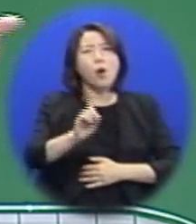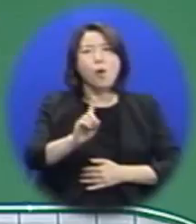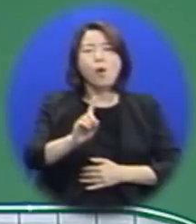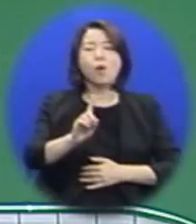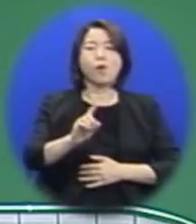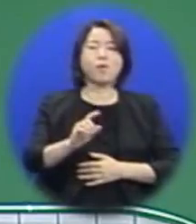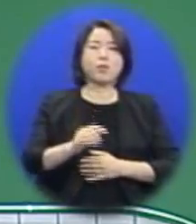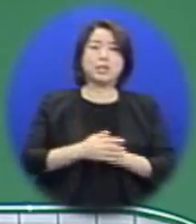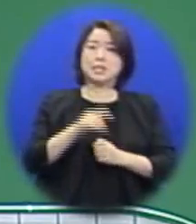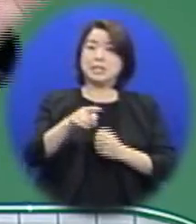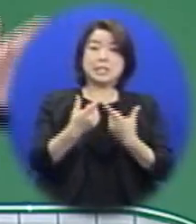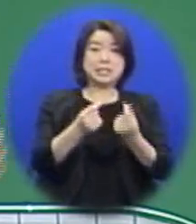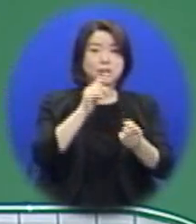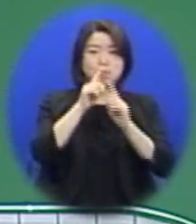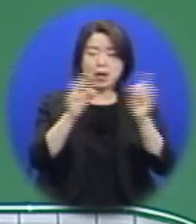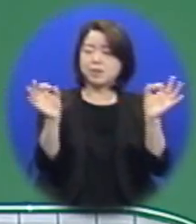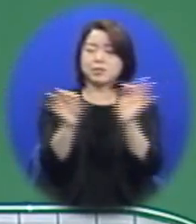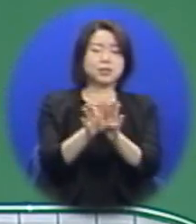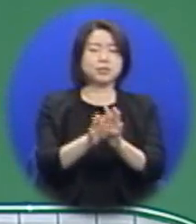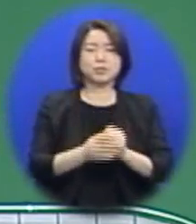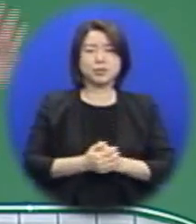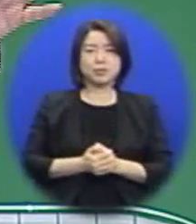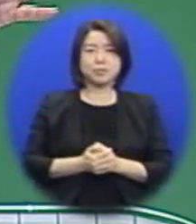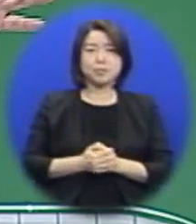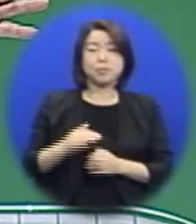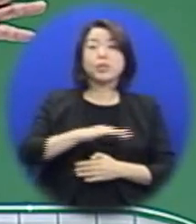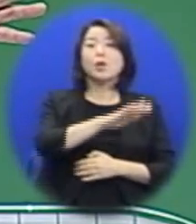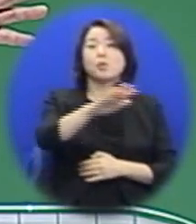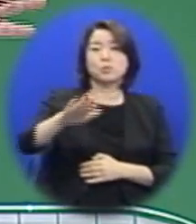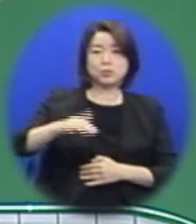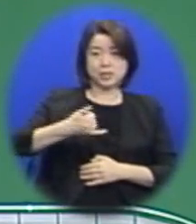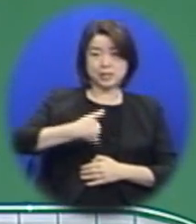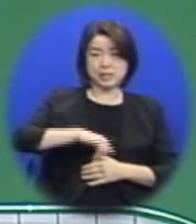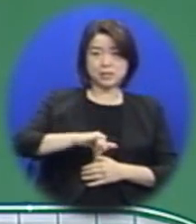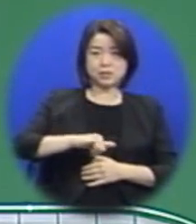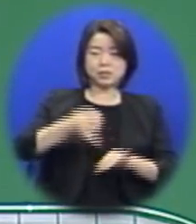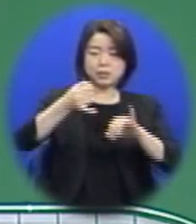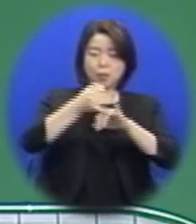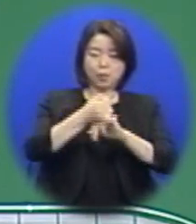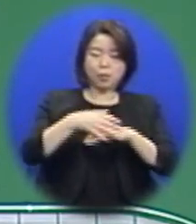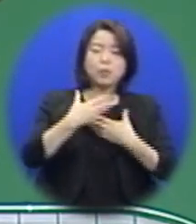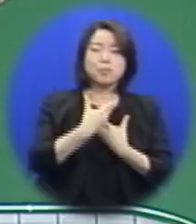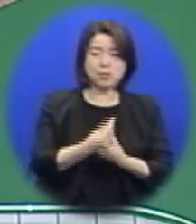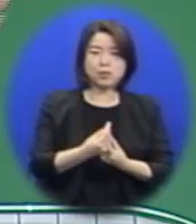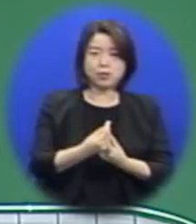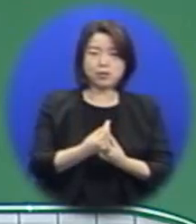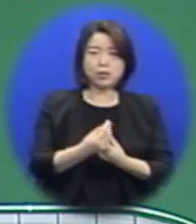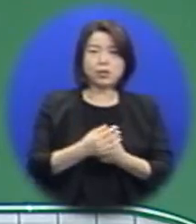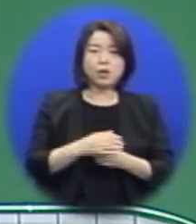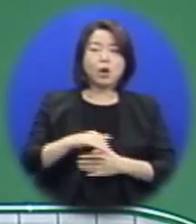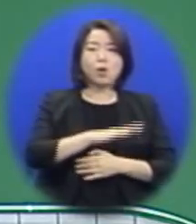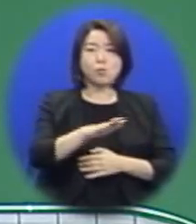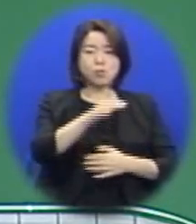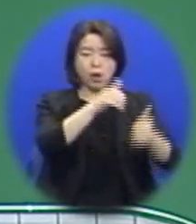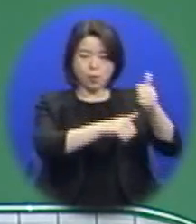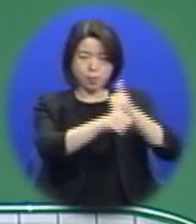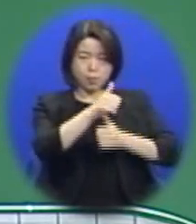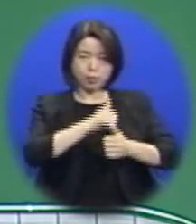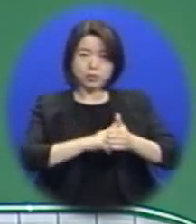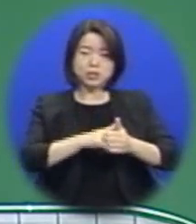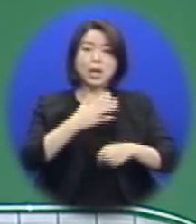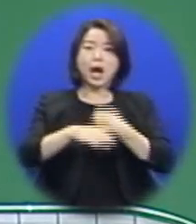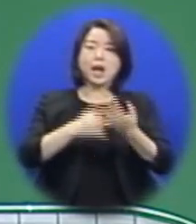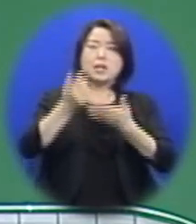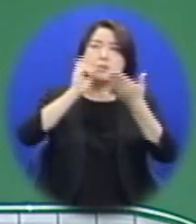하고요? 이런 말 없어졌어요. 우리 자녀들이 반드시 평안하게 되고 우리의 후손들이